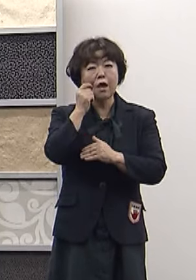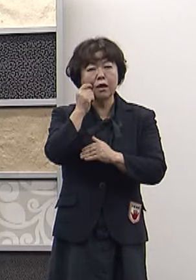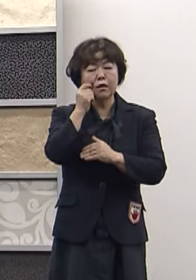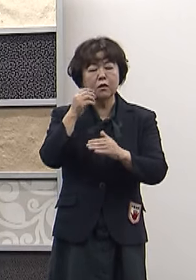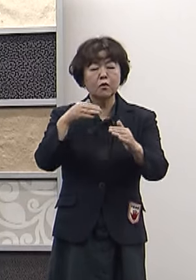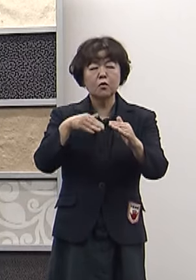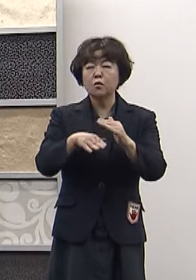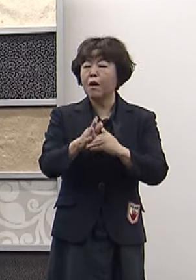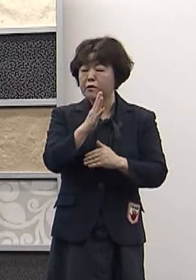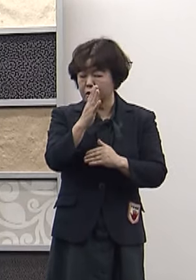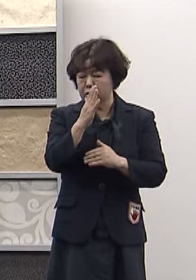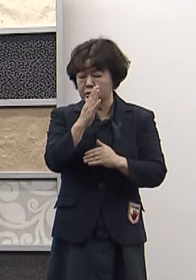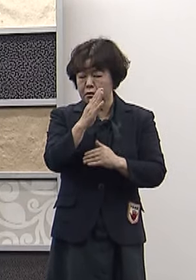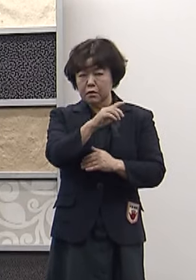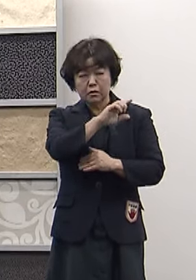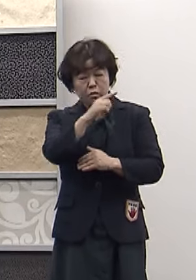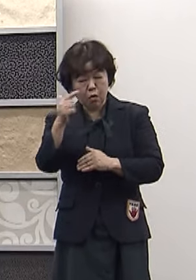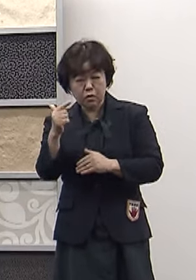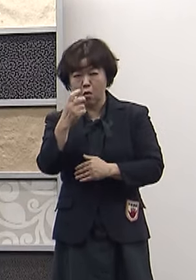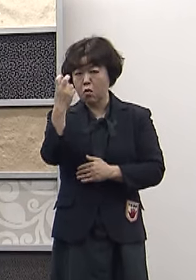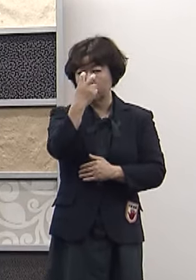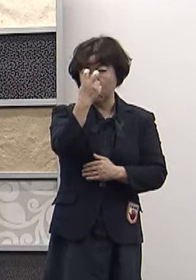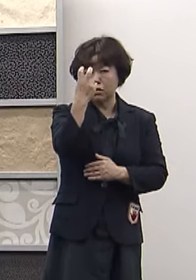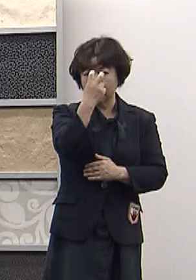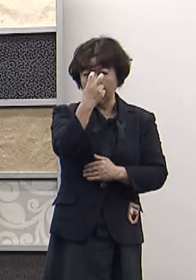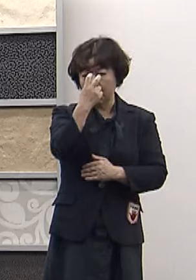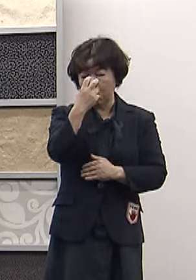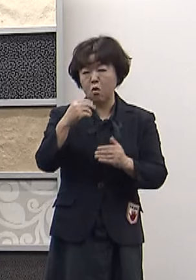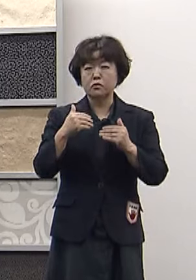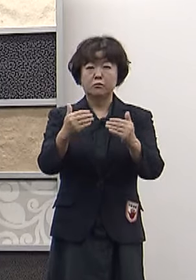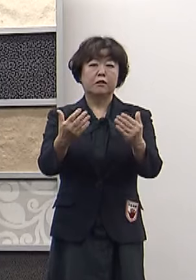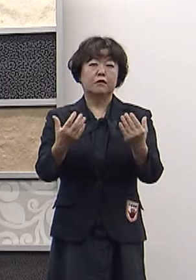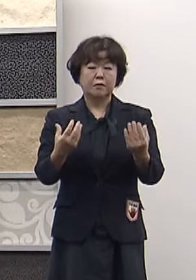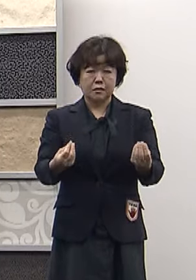して、さまざまな観点から調査を実施してきたところであります。